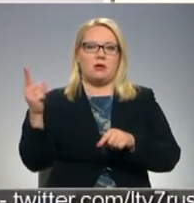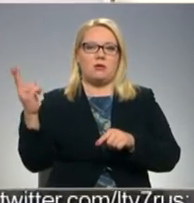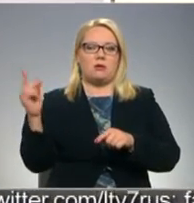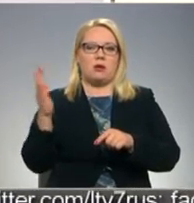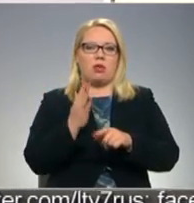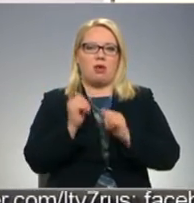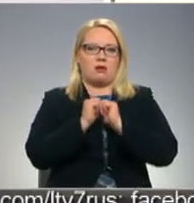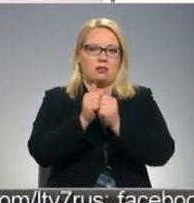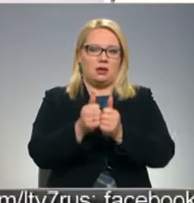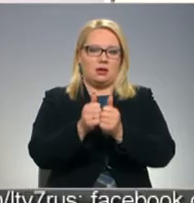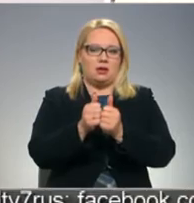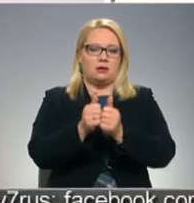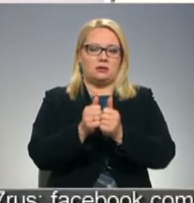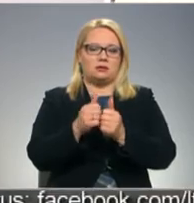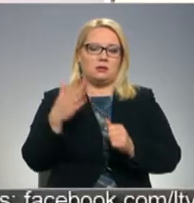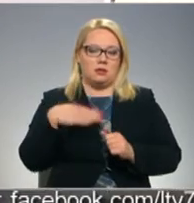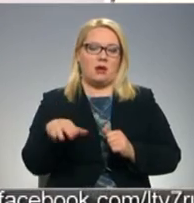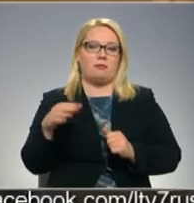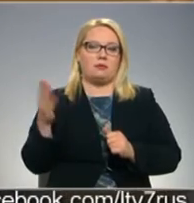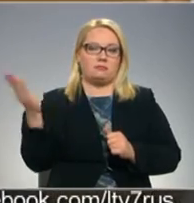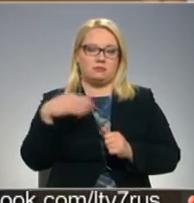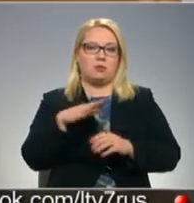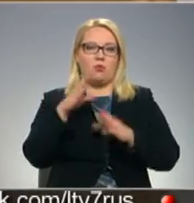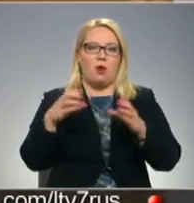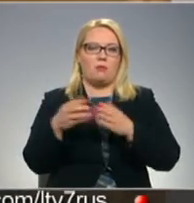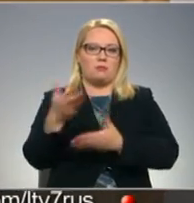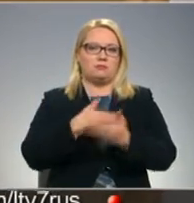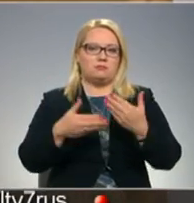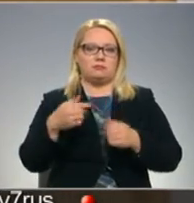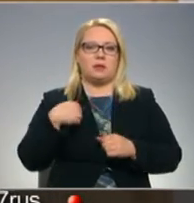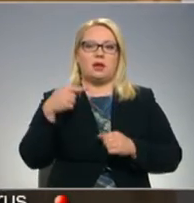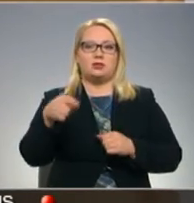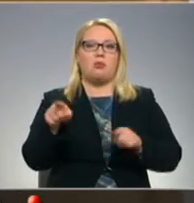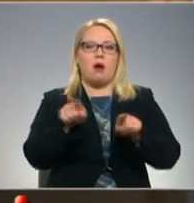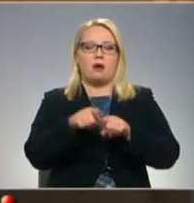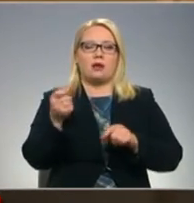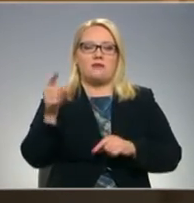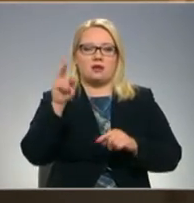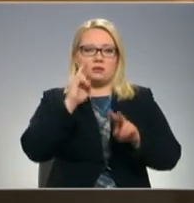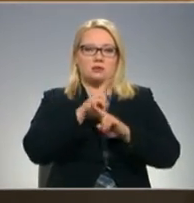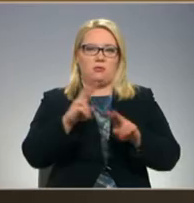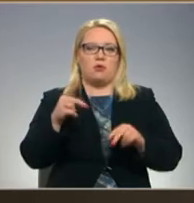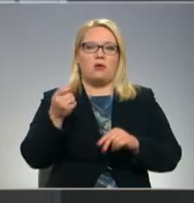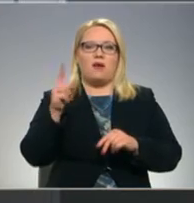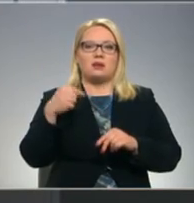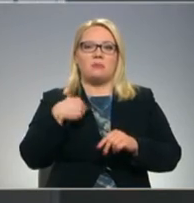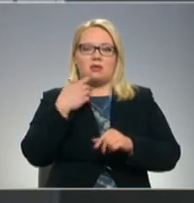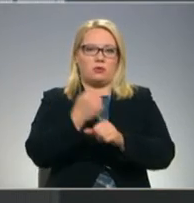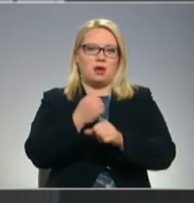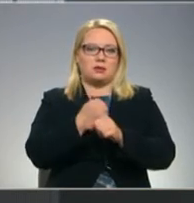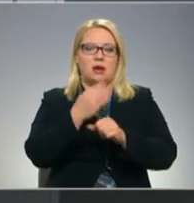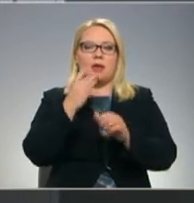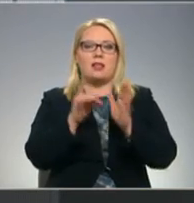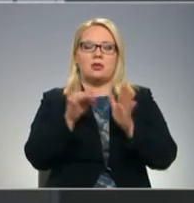jau... Labi, labi. Es jau šito arī vairs neprotu, jo man jau vairs nav jāstrādā.